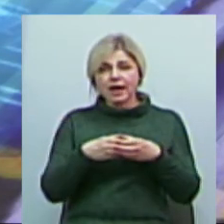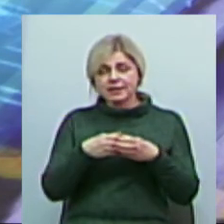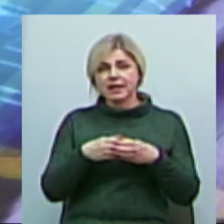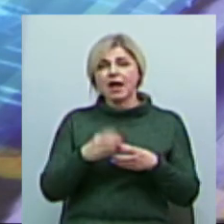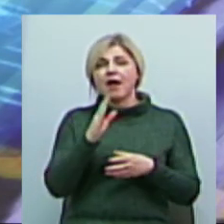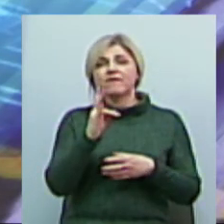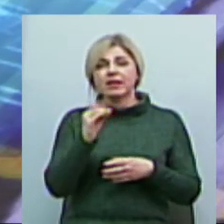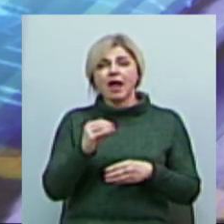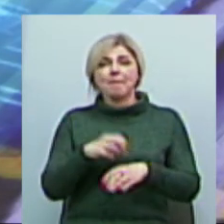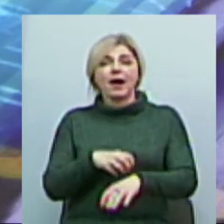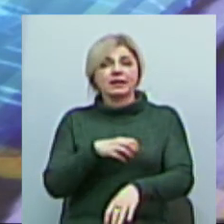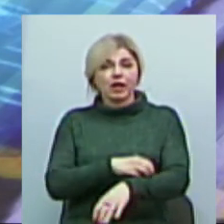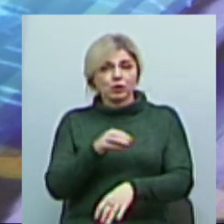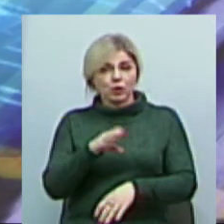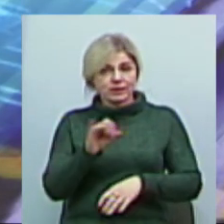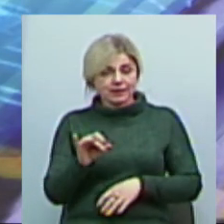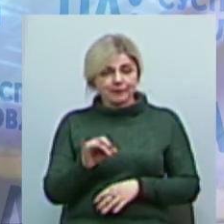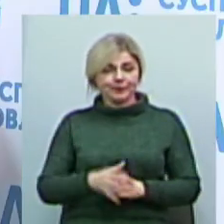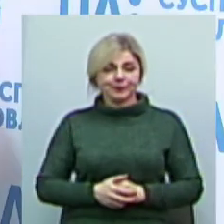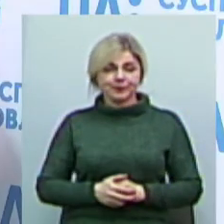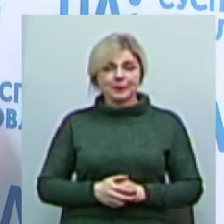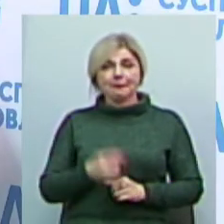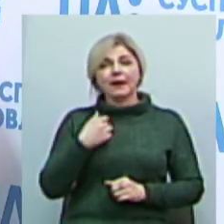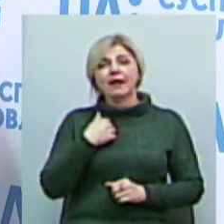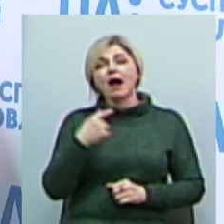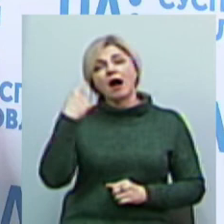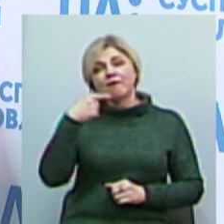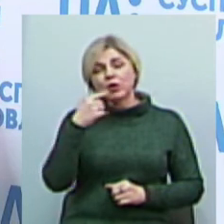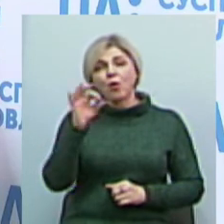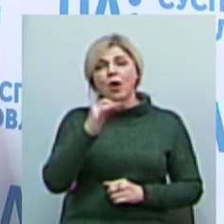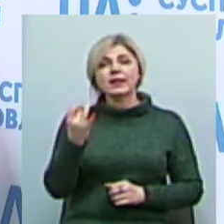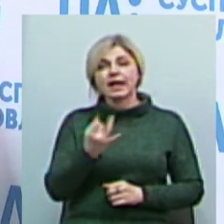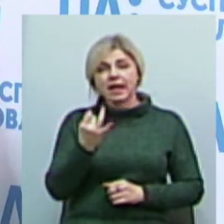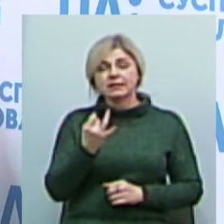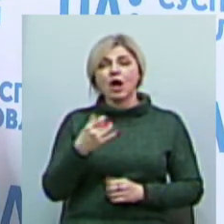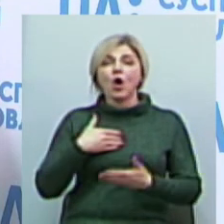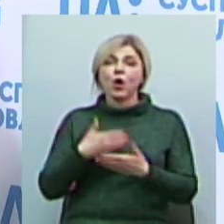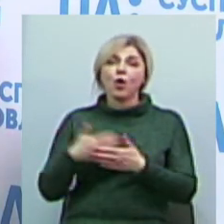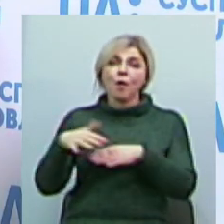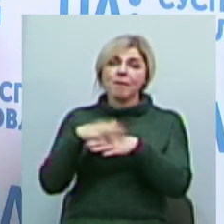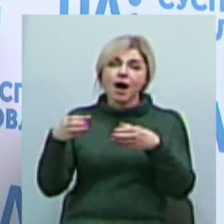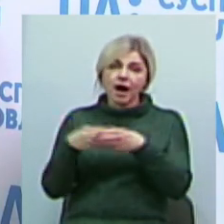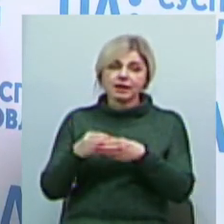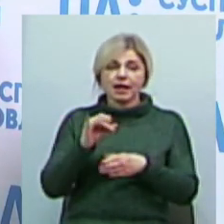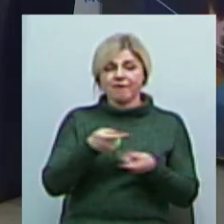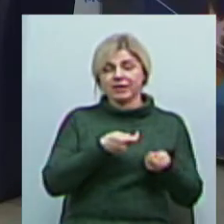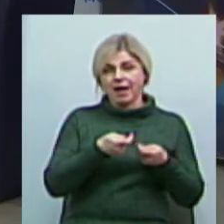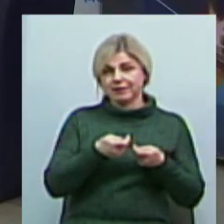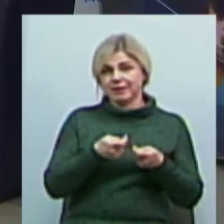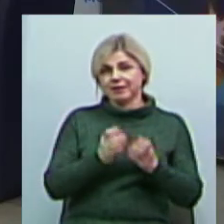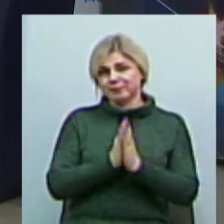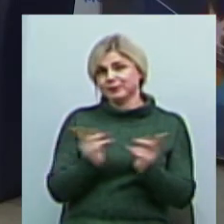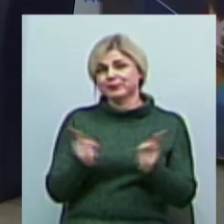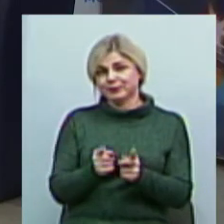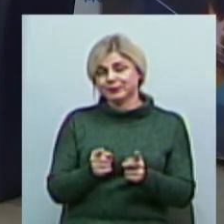запартийности. В этом плане мы в чем-то похожи. Я имею в виду интересы громады и влады. Дуже стисло. Но есть текст, есть контекст. Если у